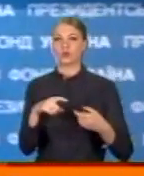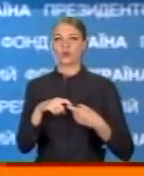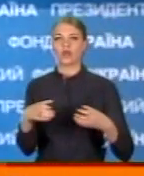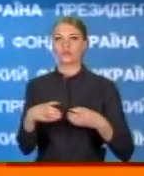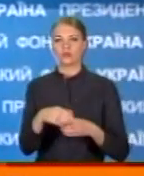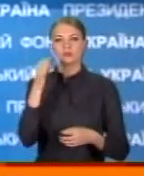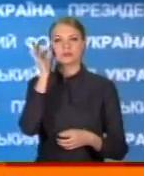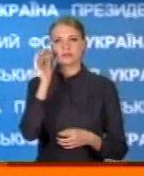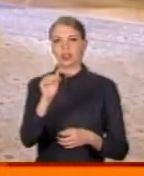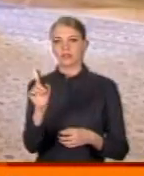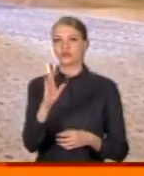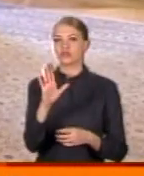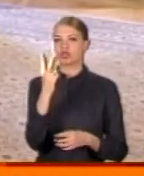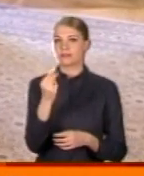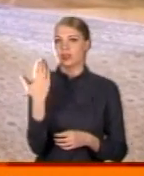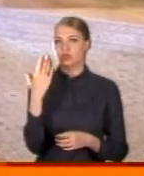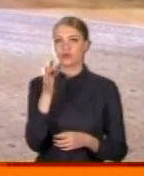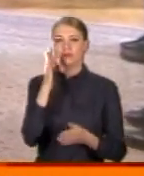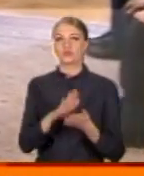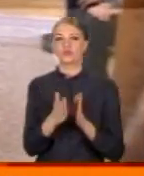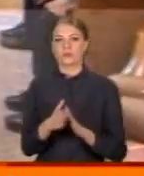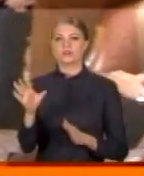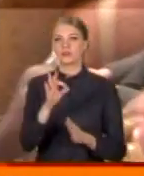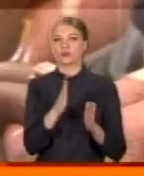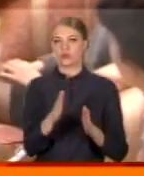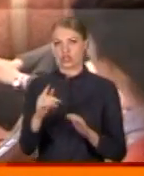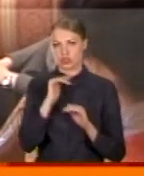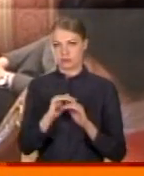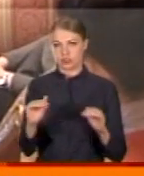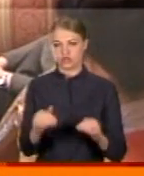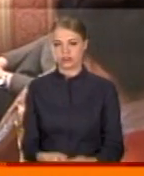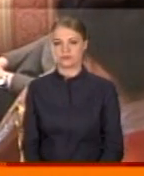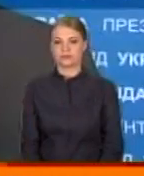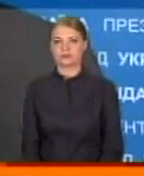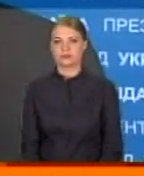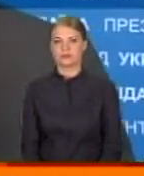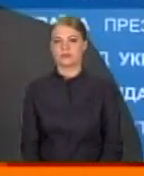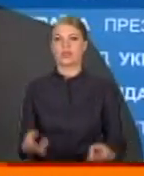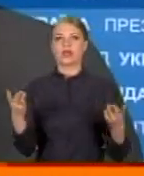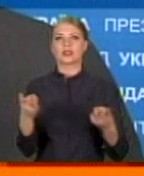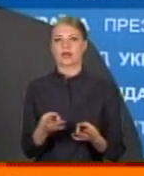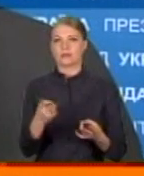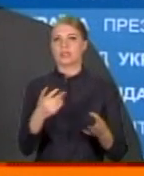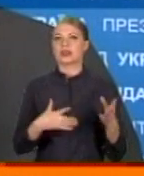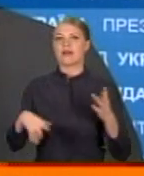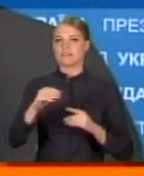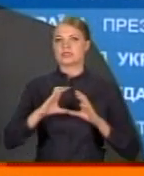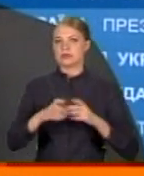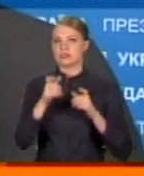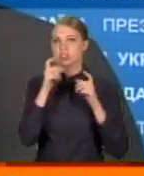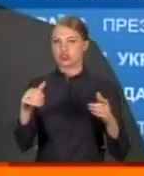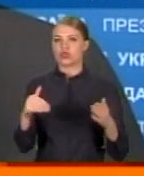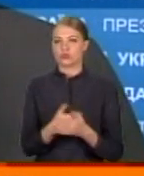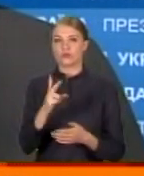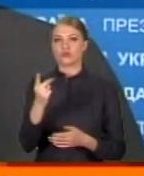групі нагадав, що лише два дні тому в Мінську домовилися про режим тиші. Треба нас на весь світ кричати знову,